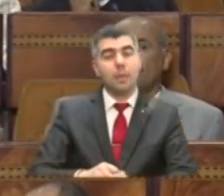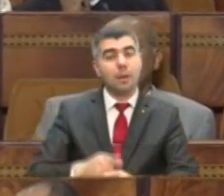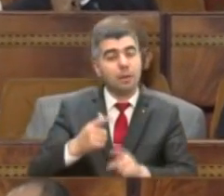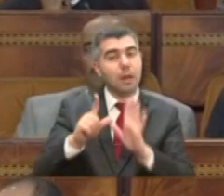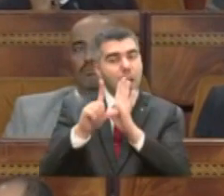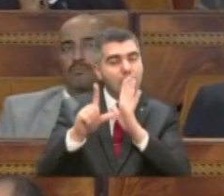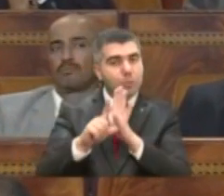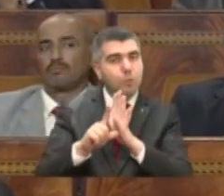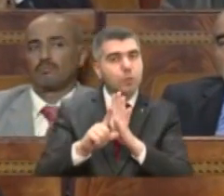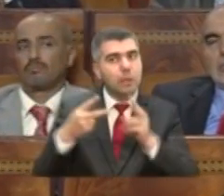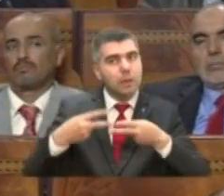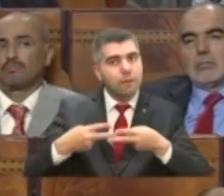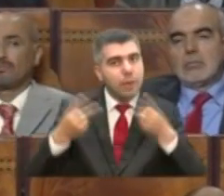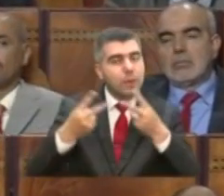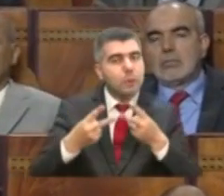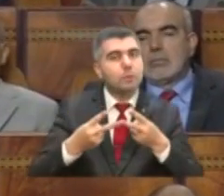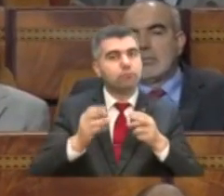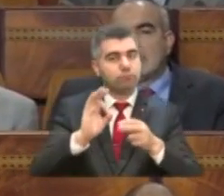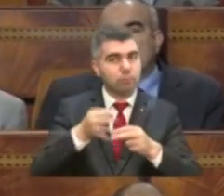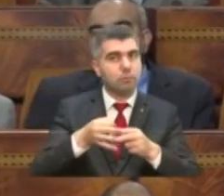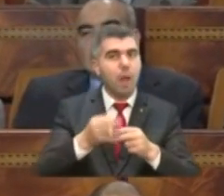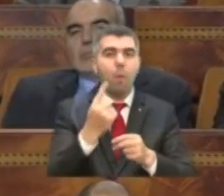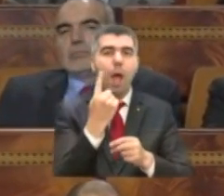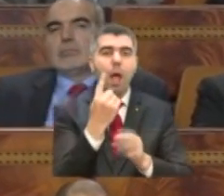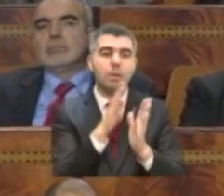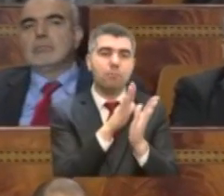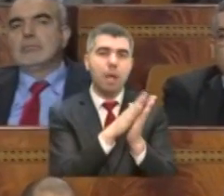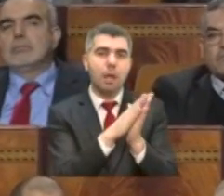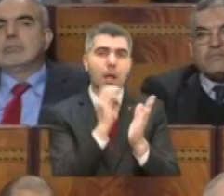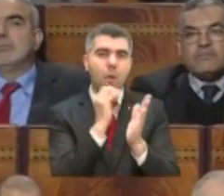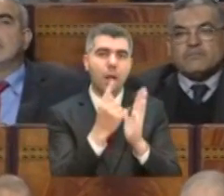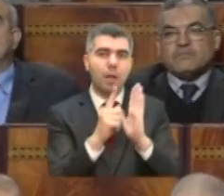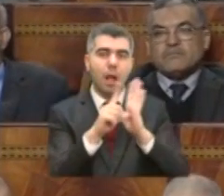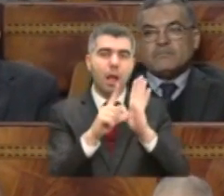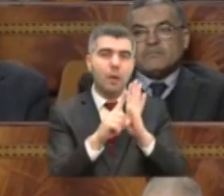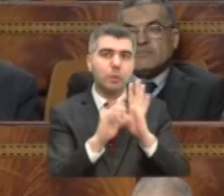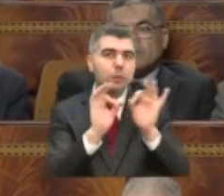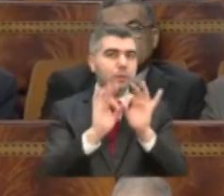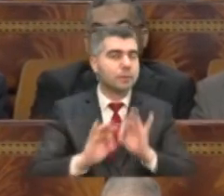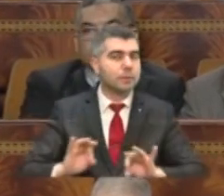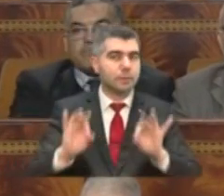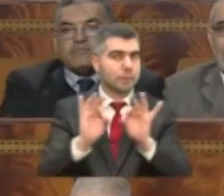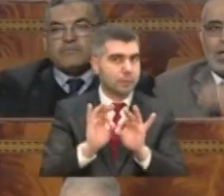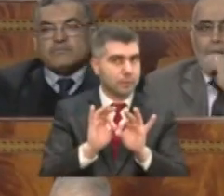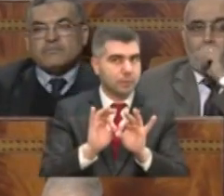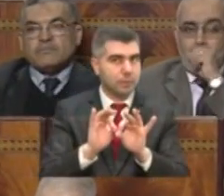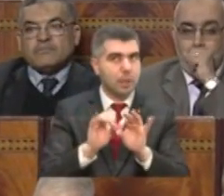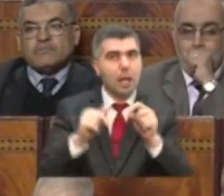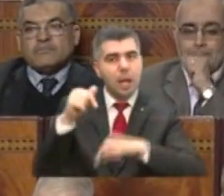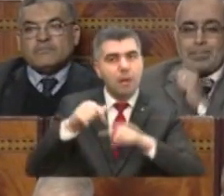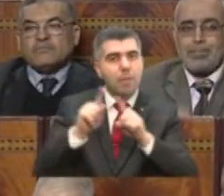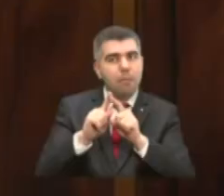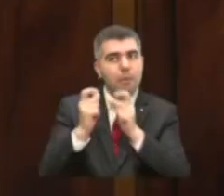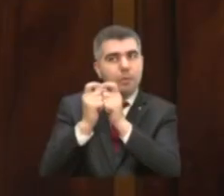المراسيم صدرت وبقي مرسوم، ولهذا يعني على الأقل بالنسبة للفئات اللي هي منظمة يجب